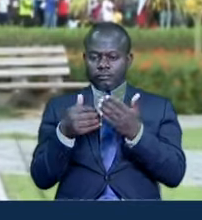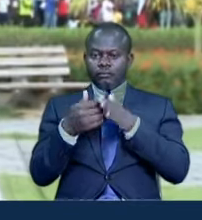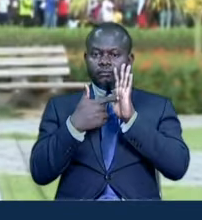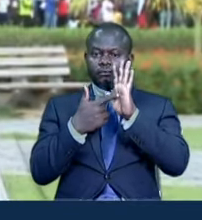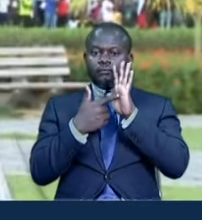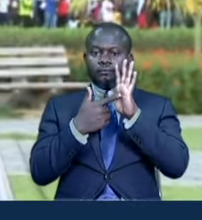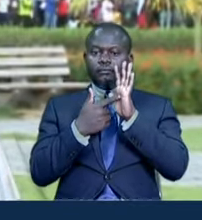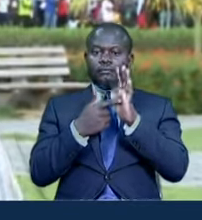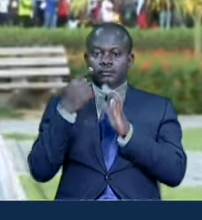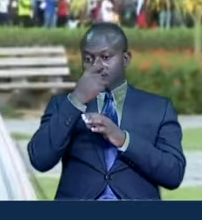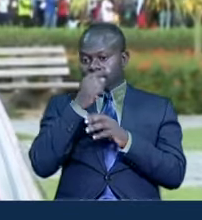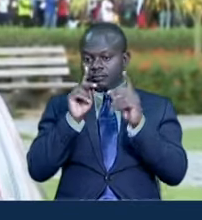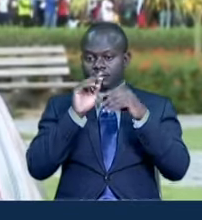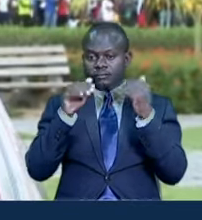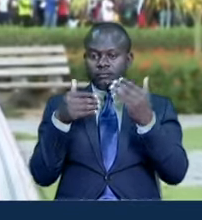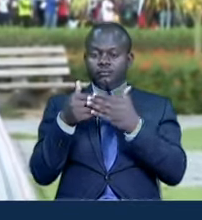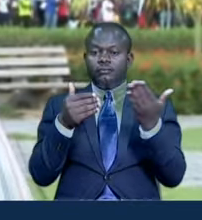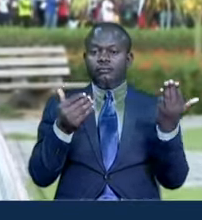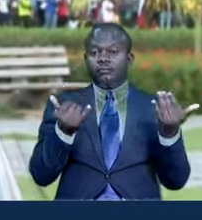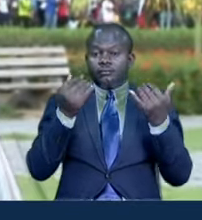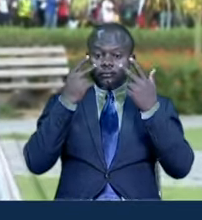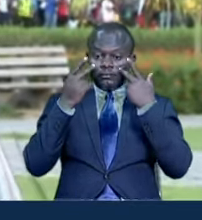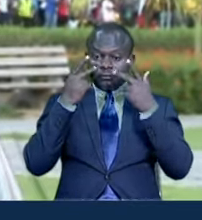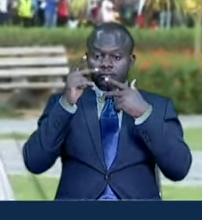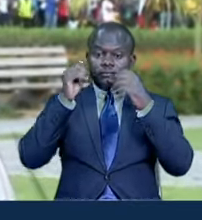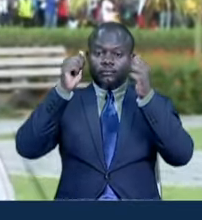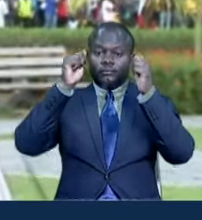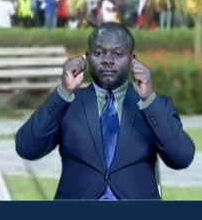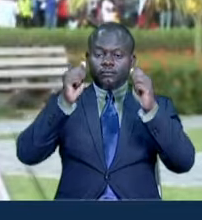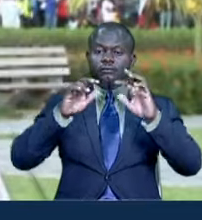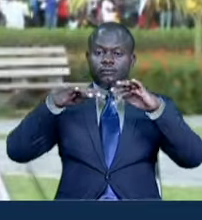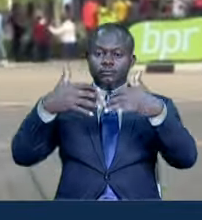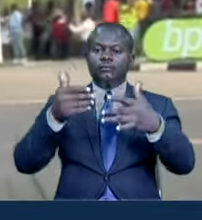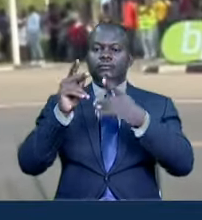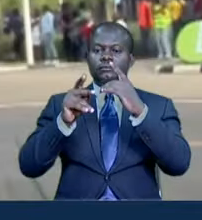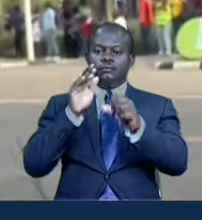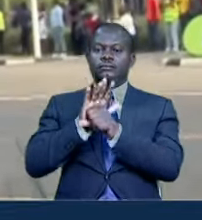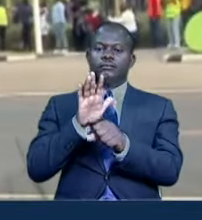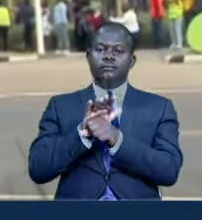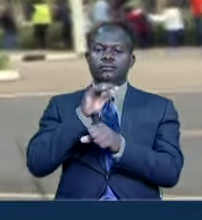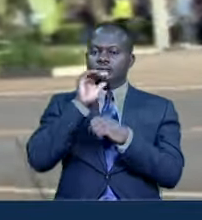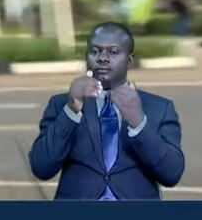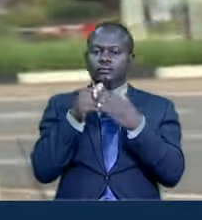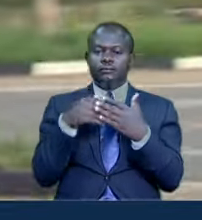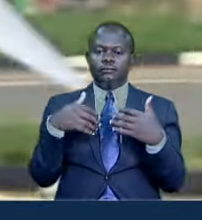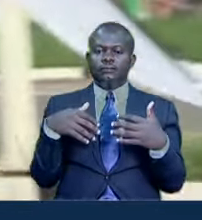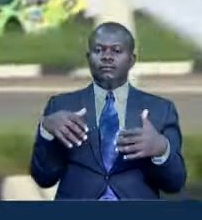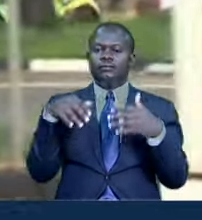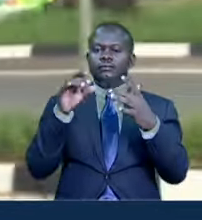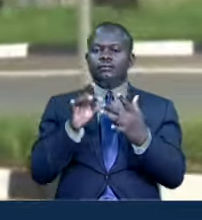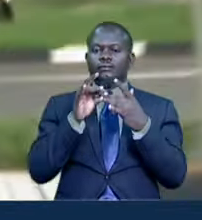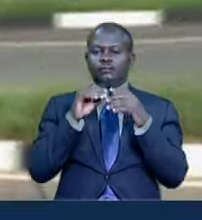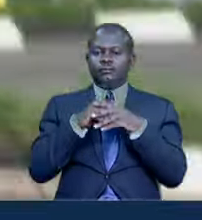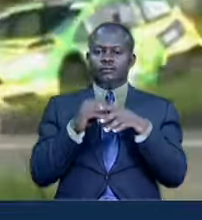bigaragarira amaso ya buri muntu. Murabona abafana ukuntu ari benshi cyane, ntabwo bisanzwe muri